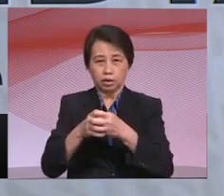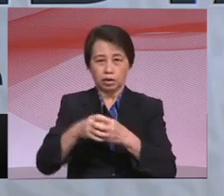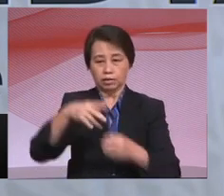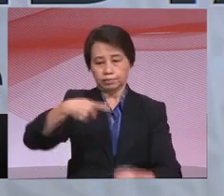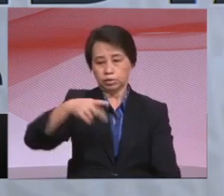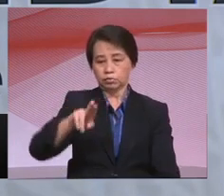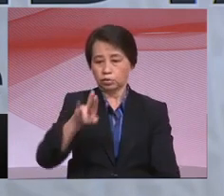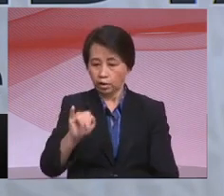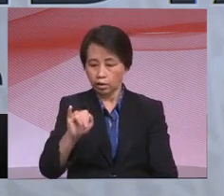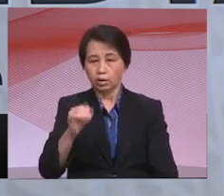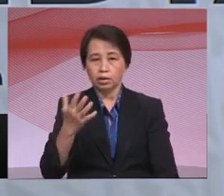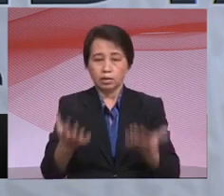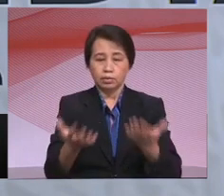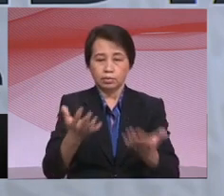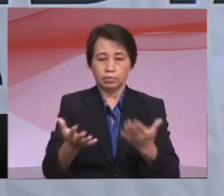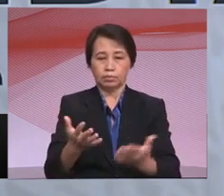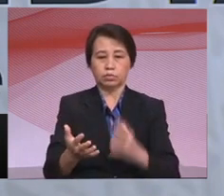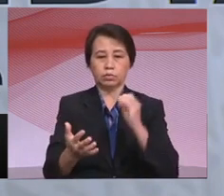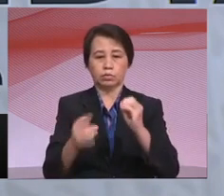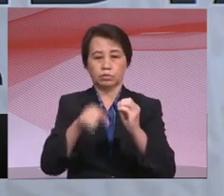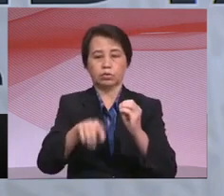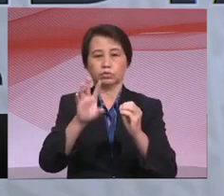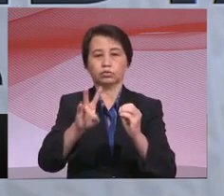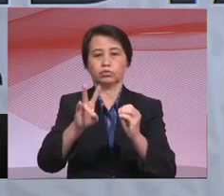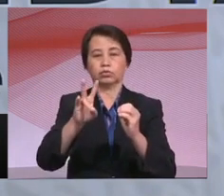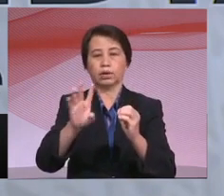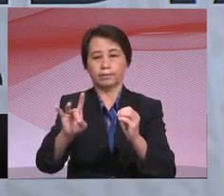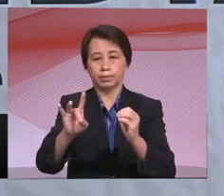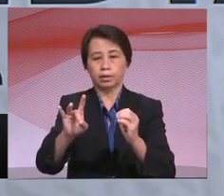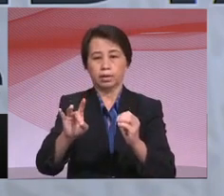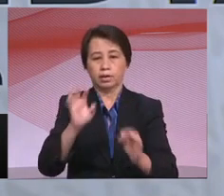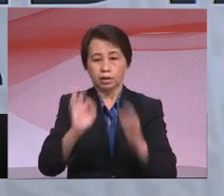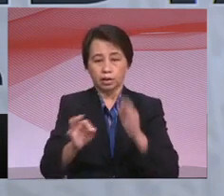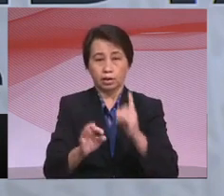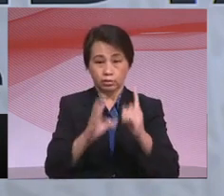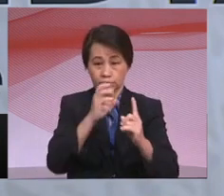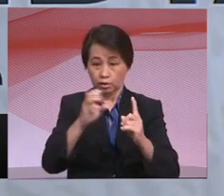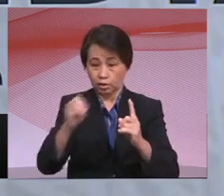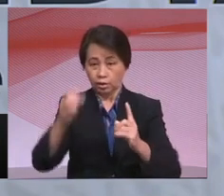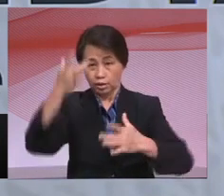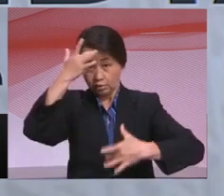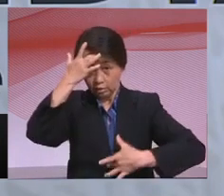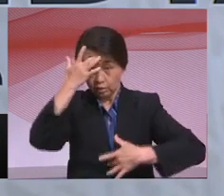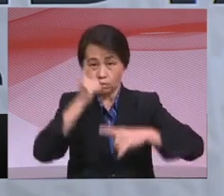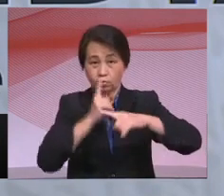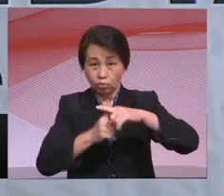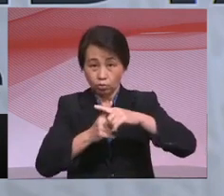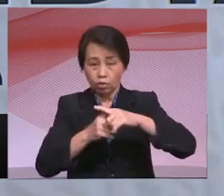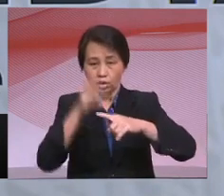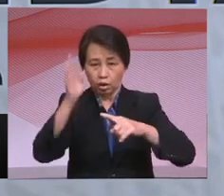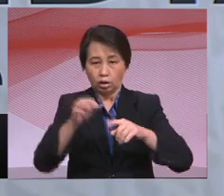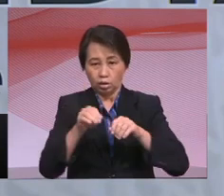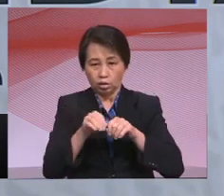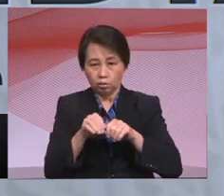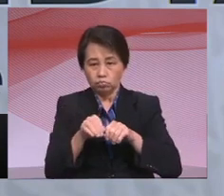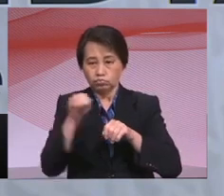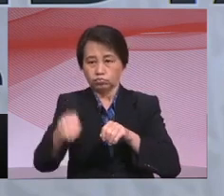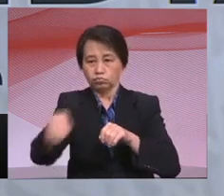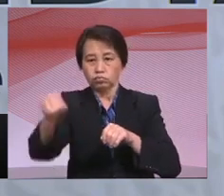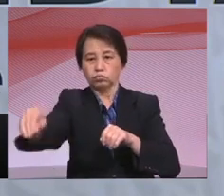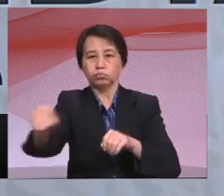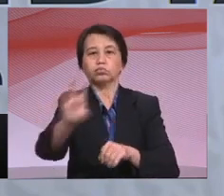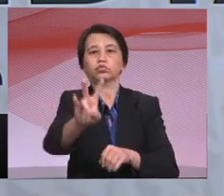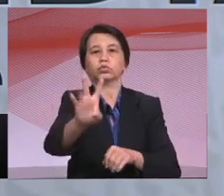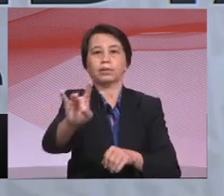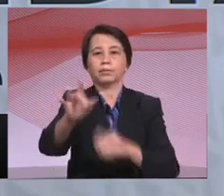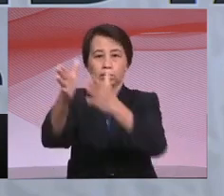PUI ini, jadi dia meningkat ke 0.78. Berarti kalau 100 orang dijangkiti positif akan menjangkiti